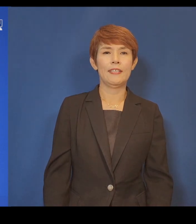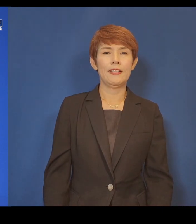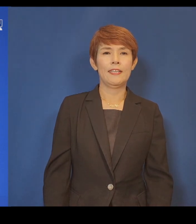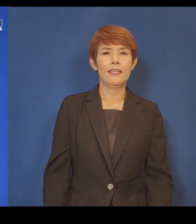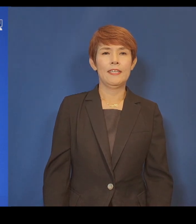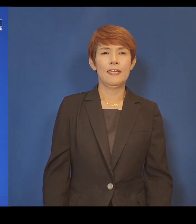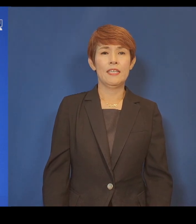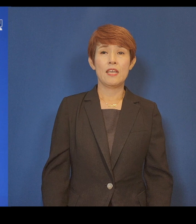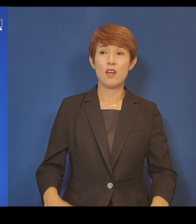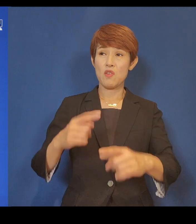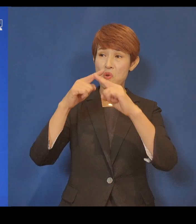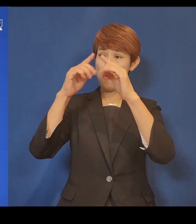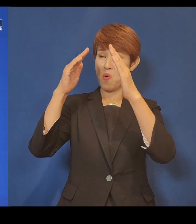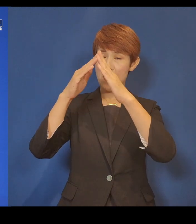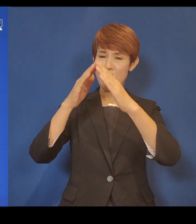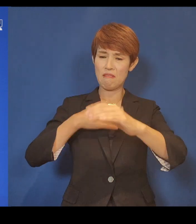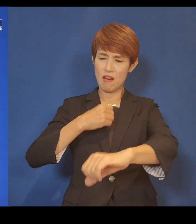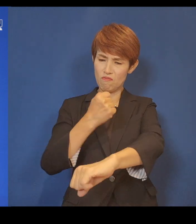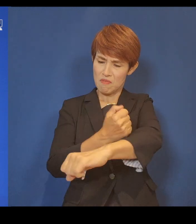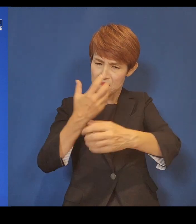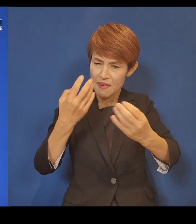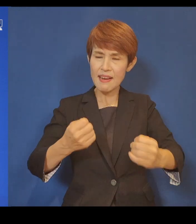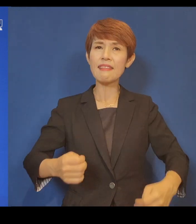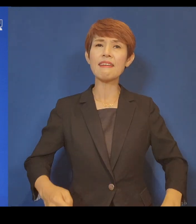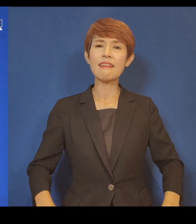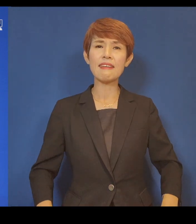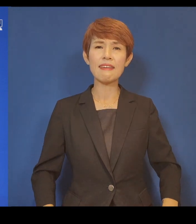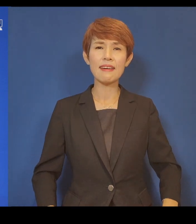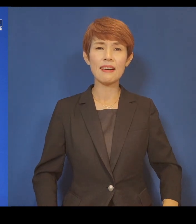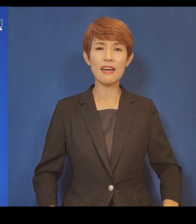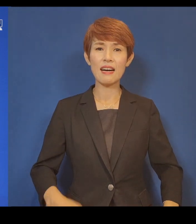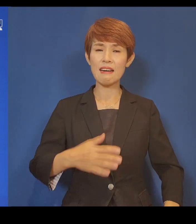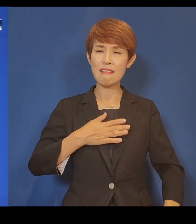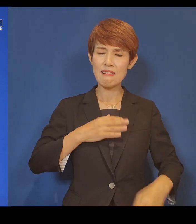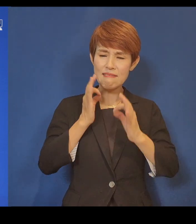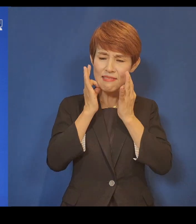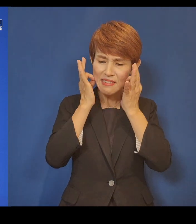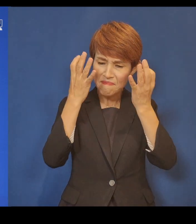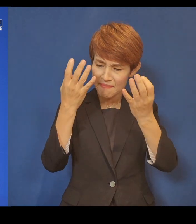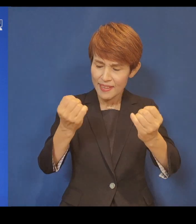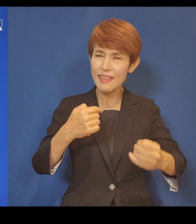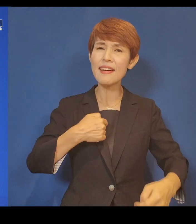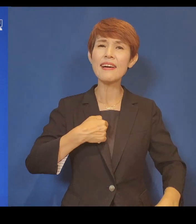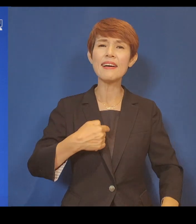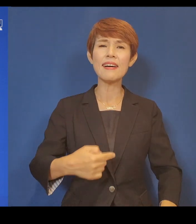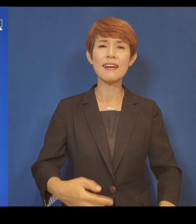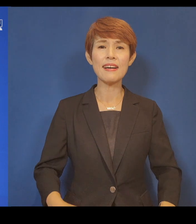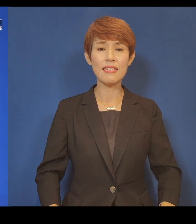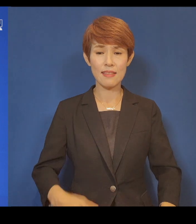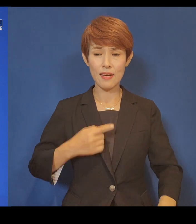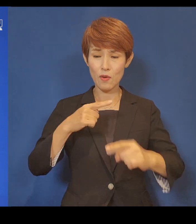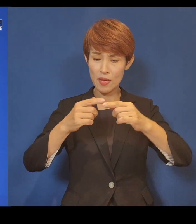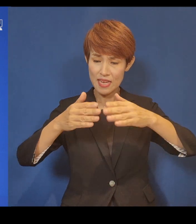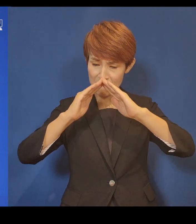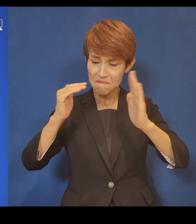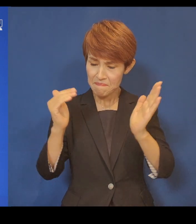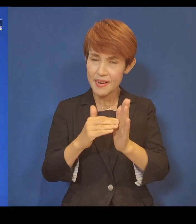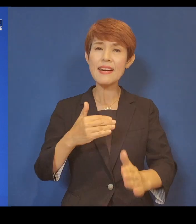이 교회 내가 어떻게 했는데, 내가 얼마나 힘썼는데, 내가